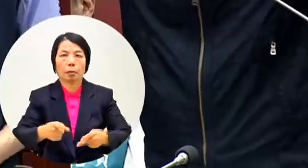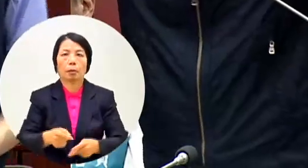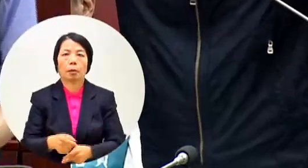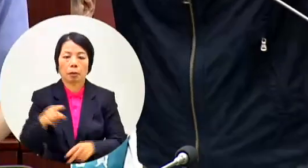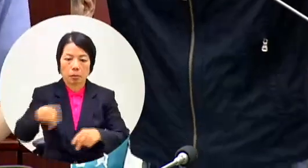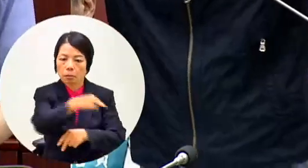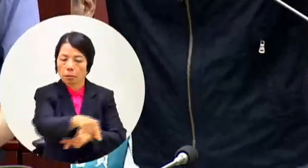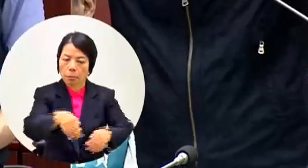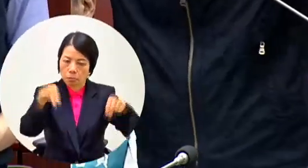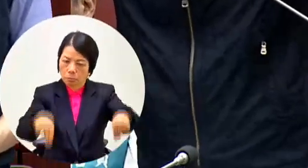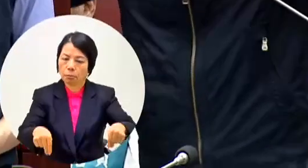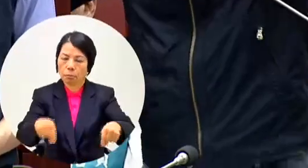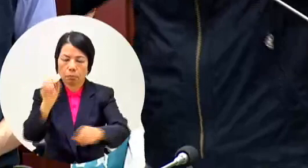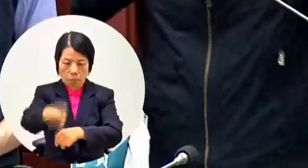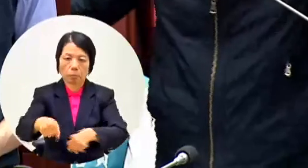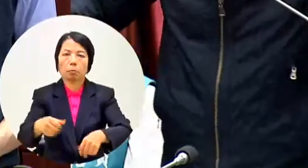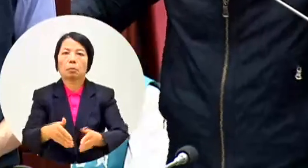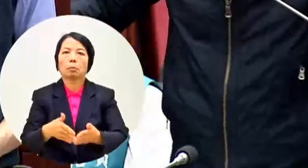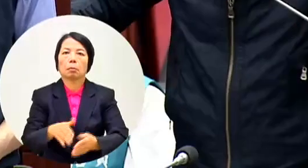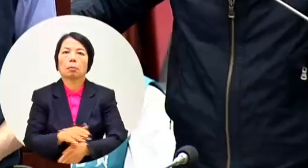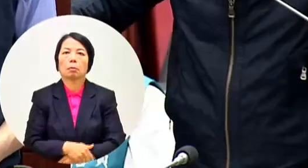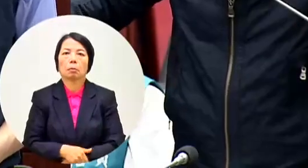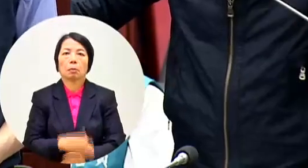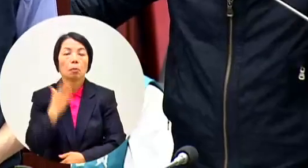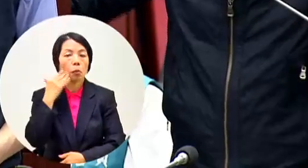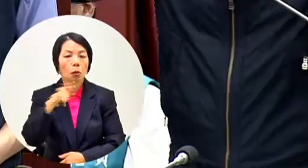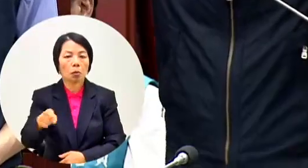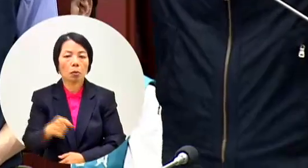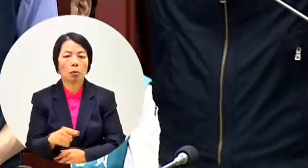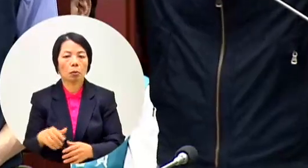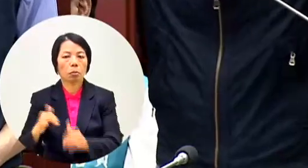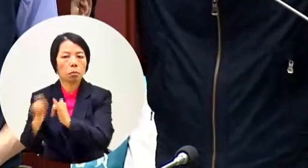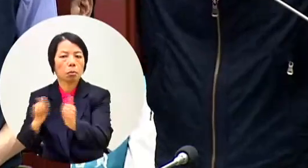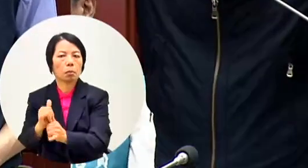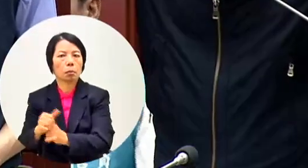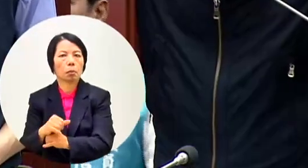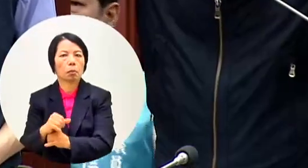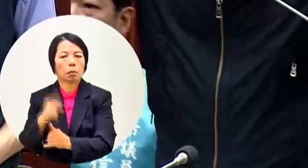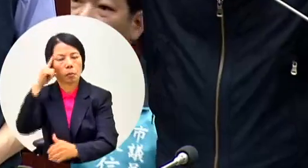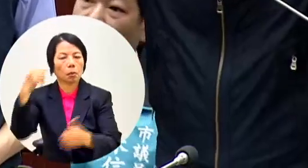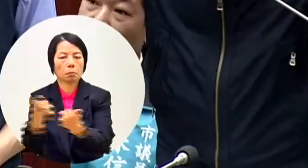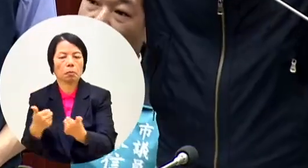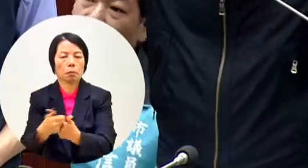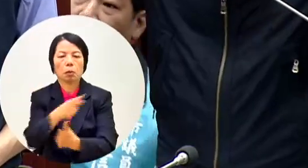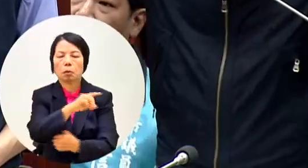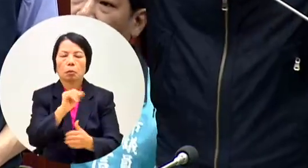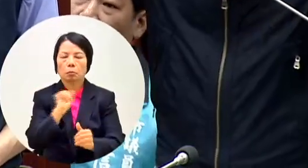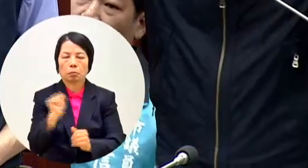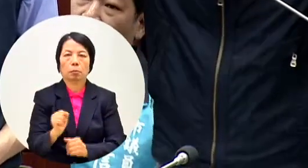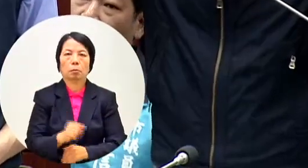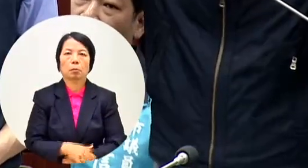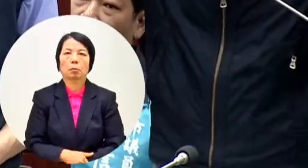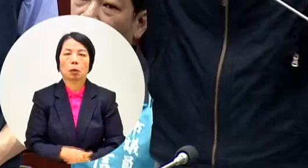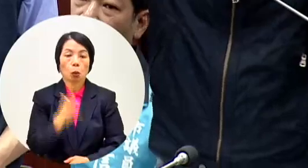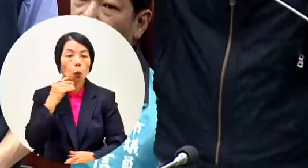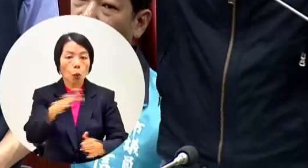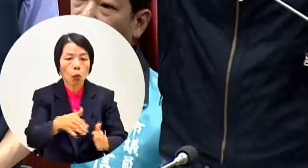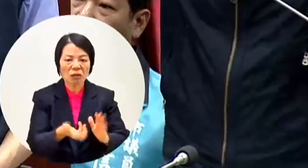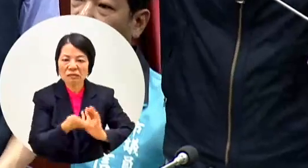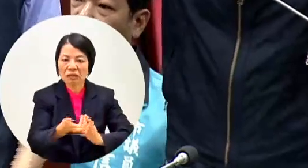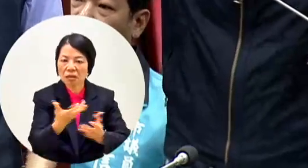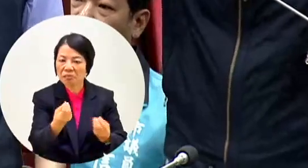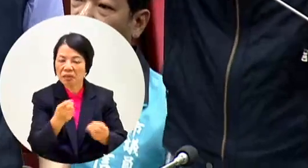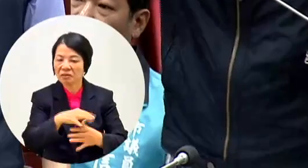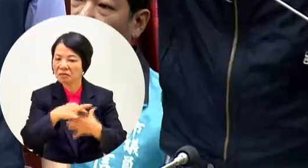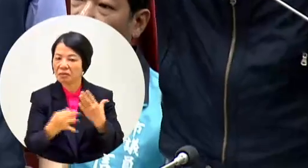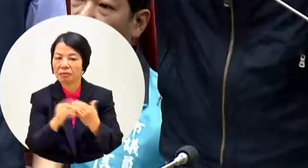否市民同意？市民如果不同意，当然要签厂啊，要依约啊。如果你说要不签厂，你有什么条件？所以条件不是说底下